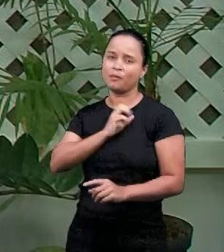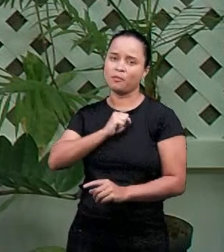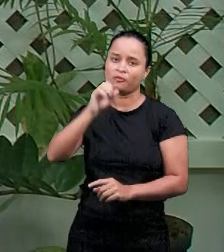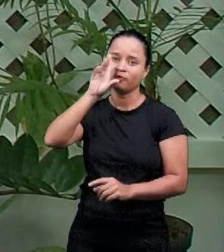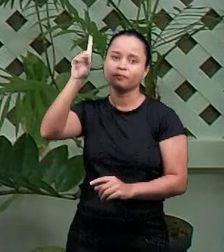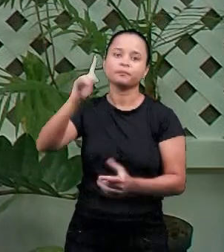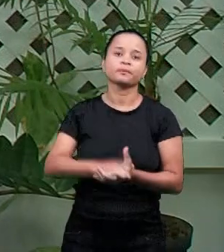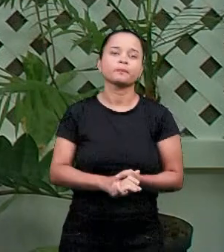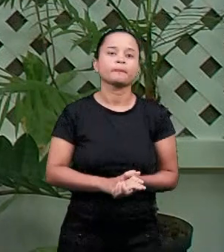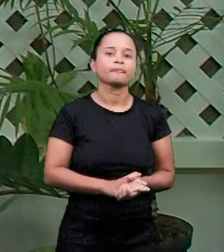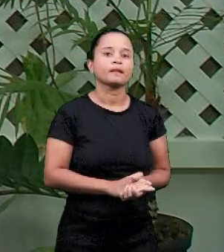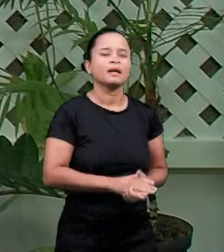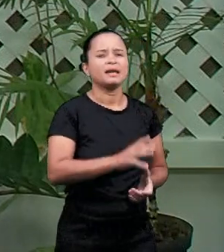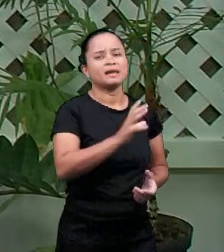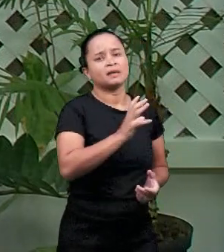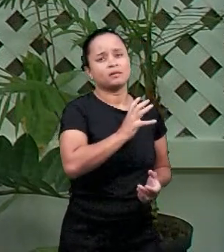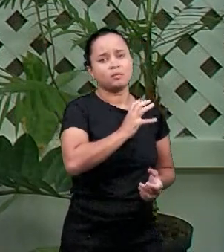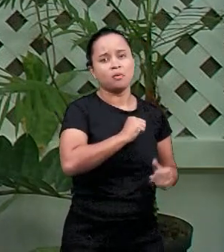l'amour